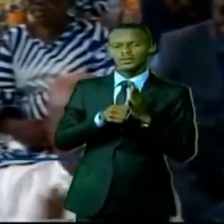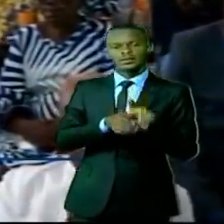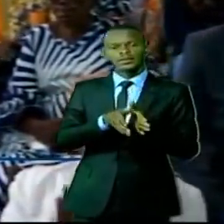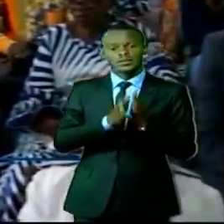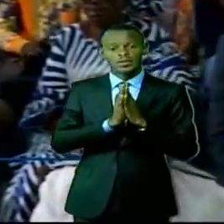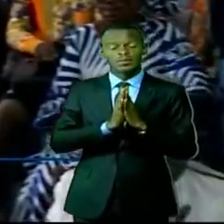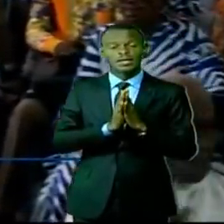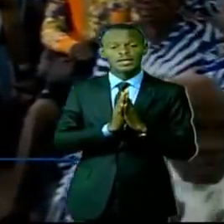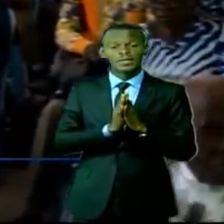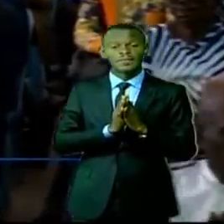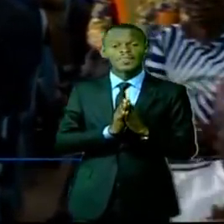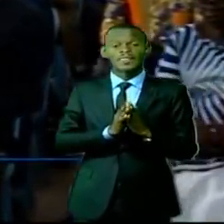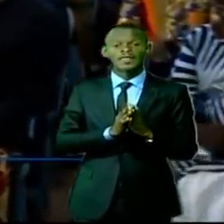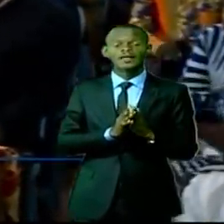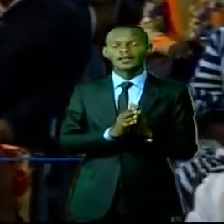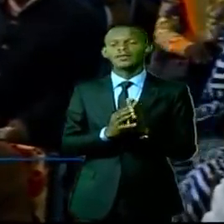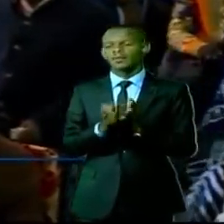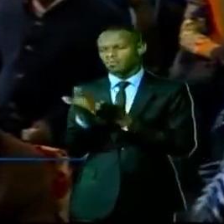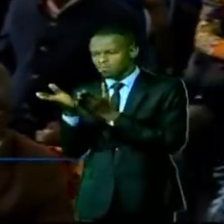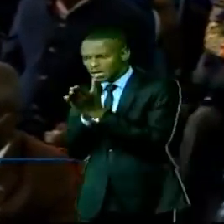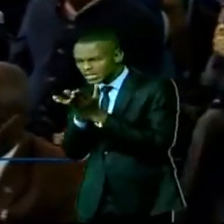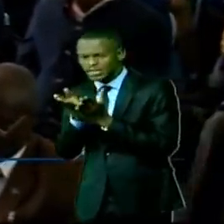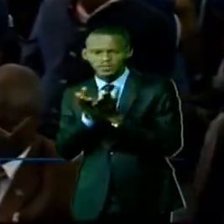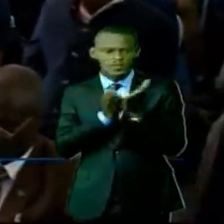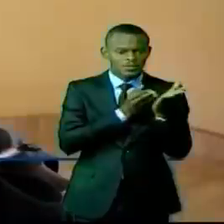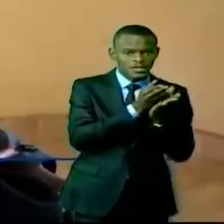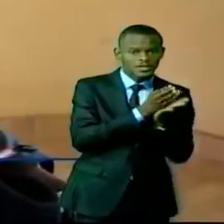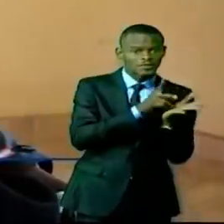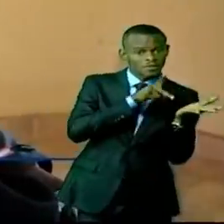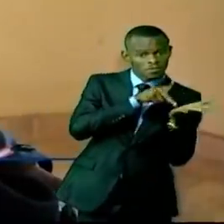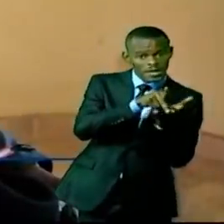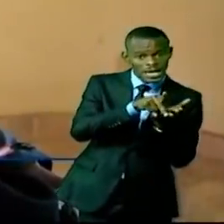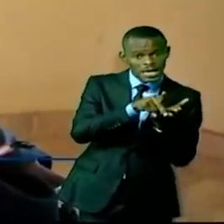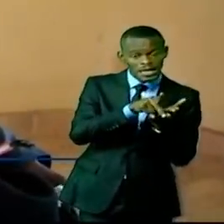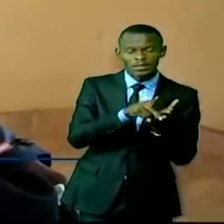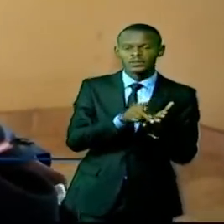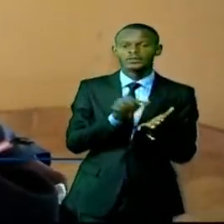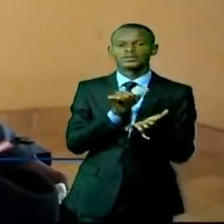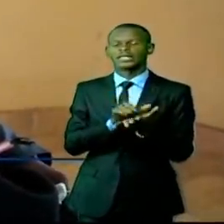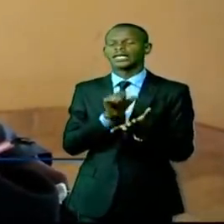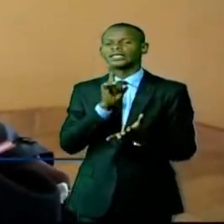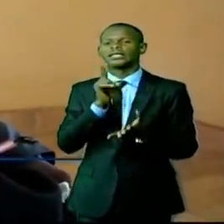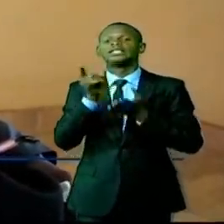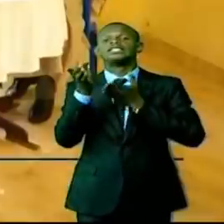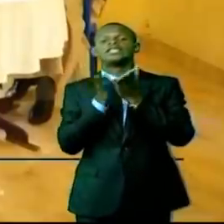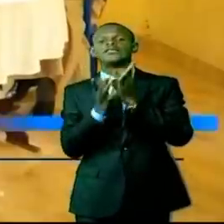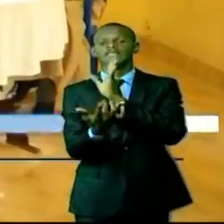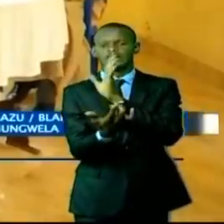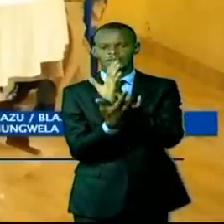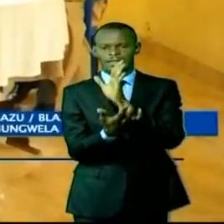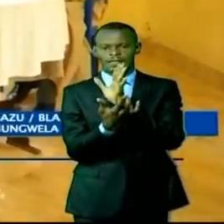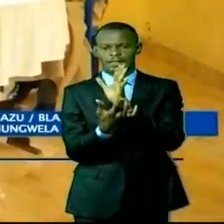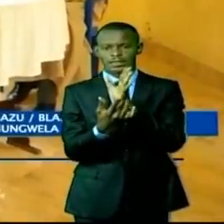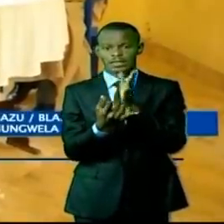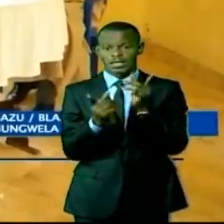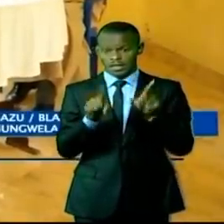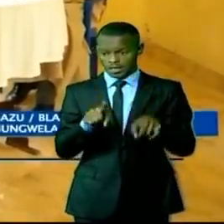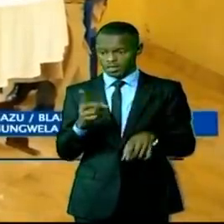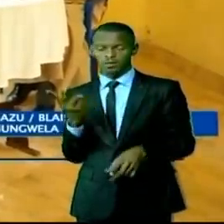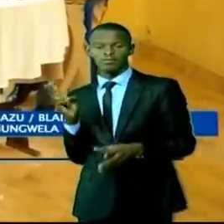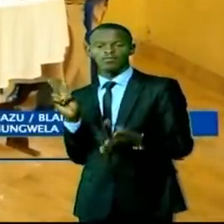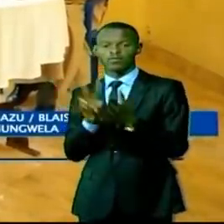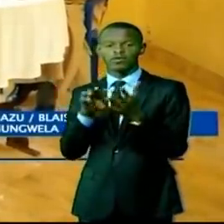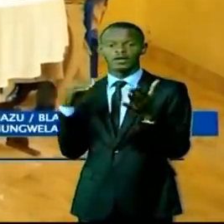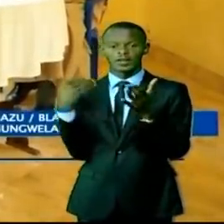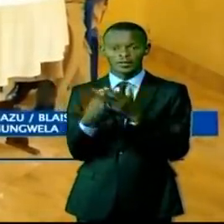CQP sont des services techniques. A noter que le directeur provincial a présenté à son arrivée ses civilités au père évêque en